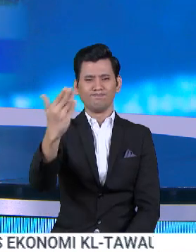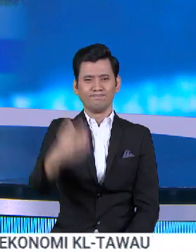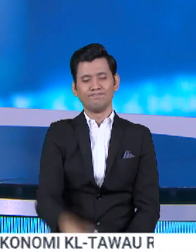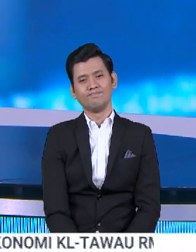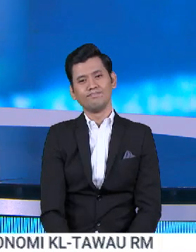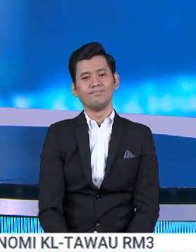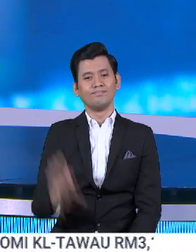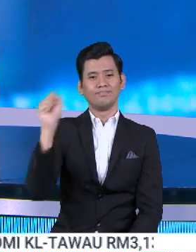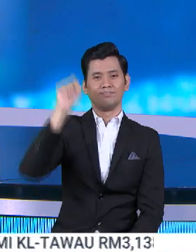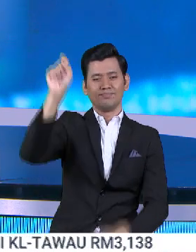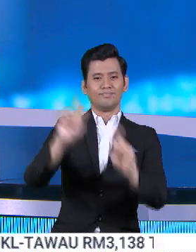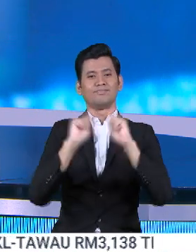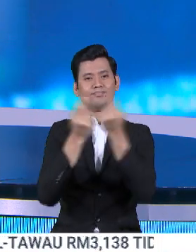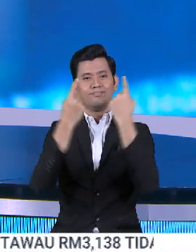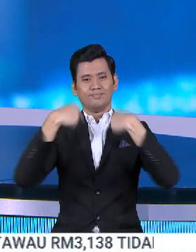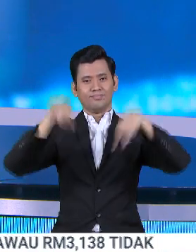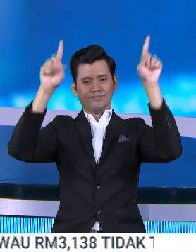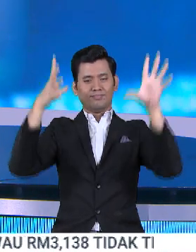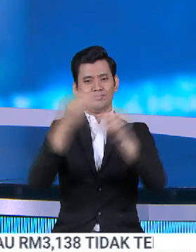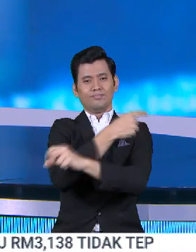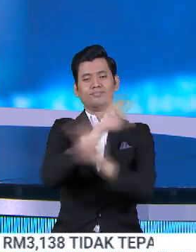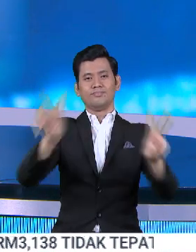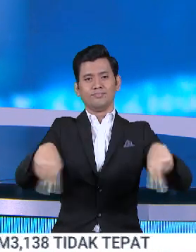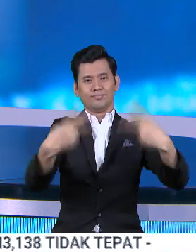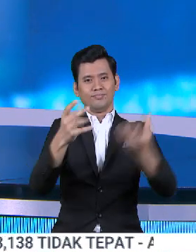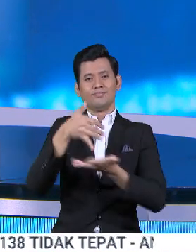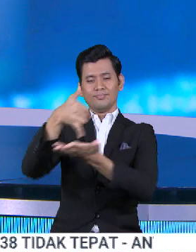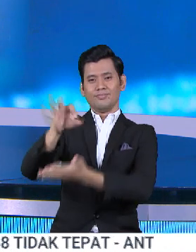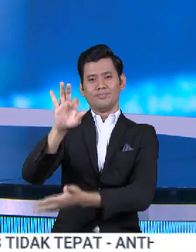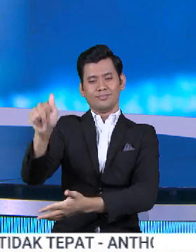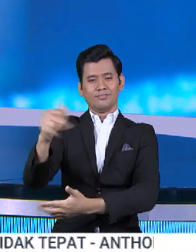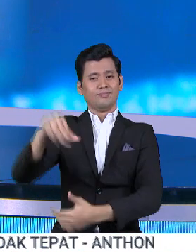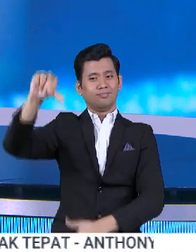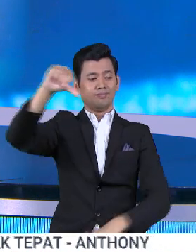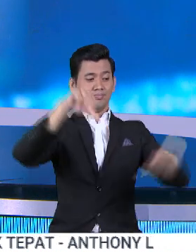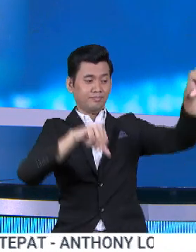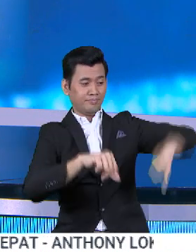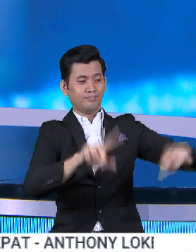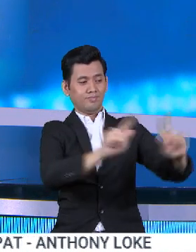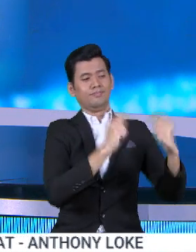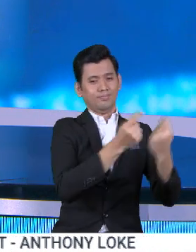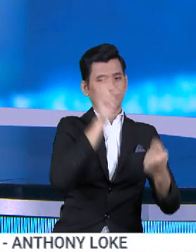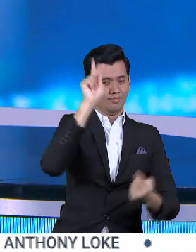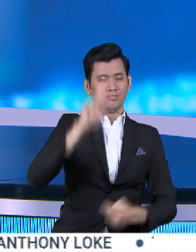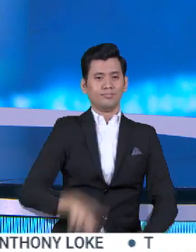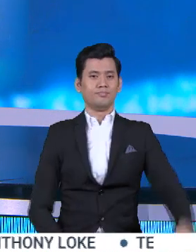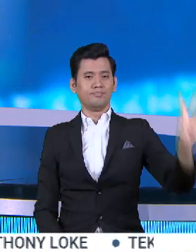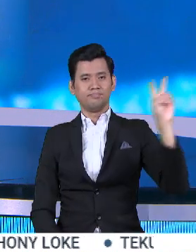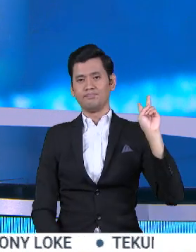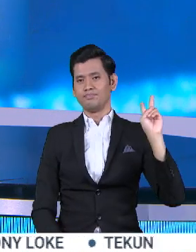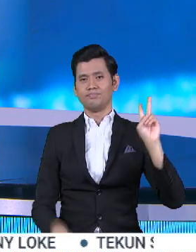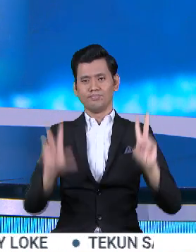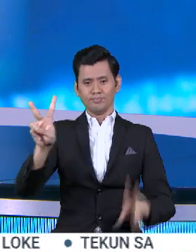Sabah FC berjaya melangkah ke suku akhir Piala AFS lepas menewaskan Kelantan United FC 20 pada